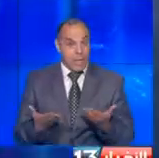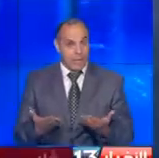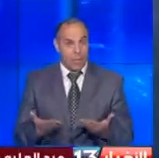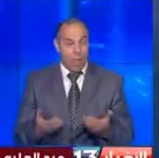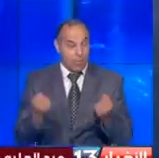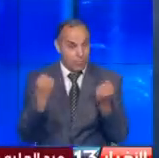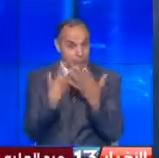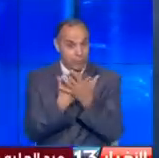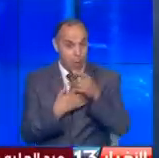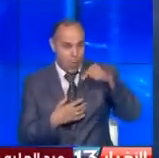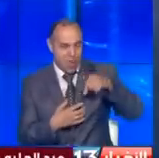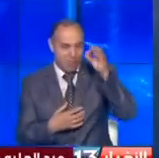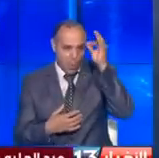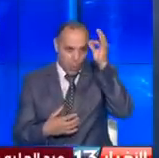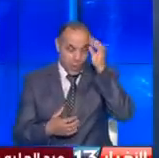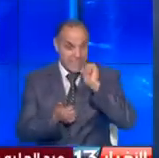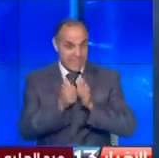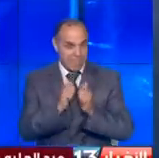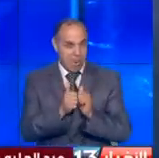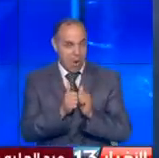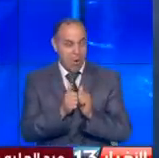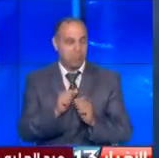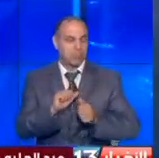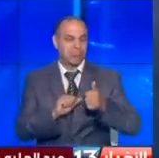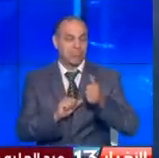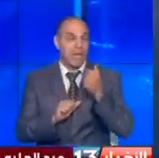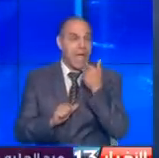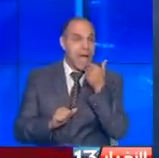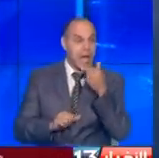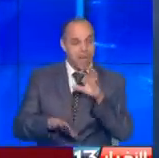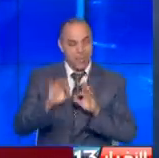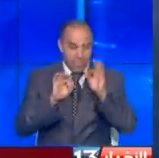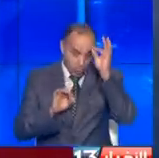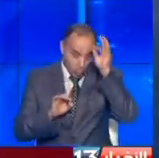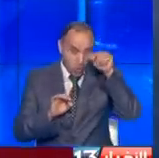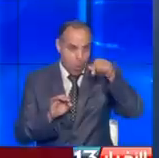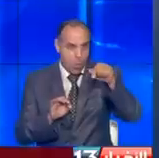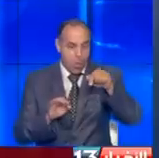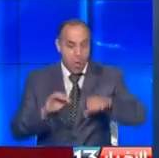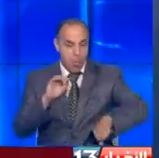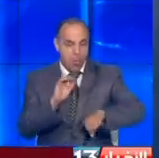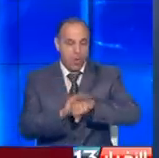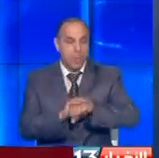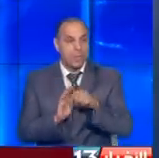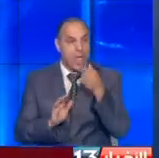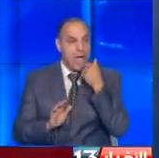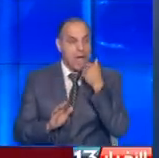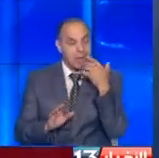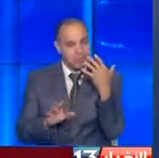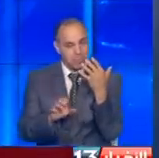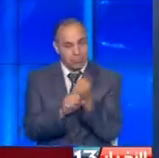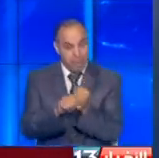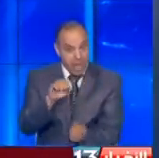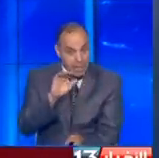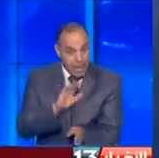إذن الحدث اليوم في تونس رياضي بامتياز، حيث يسعى المنتخب الوطني التونسي لكرة القدم لتحقيق